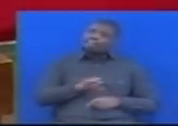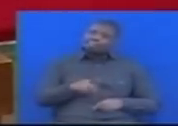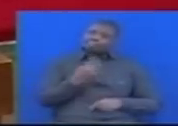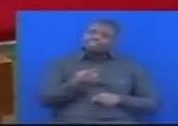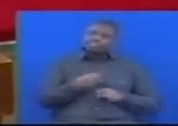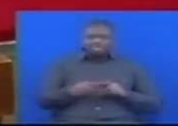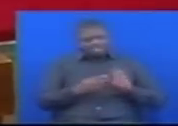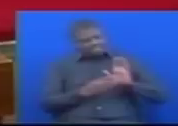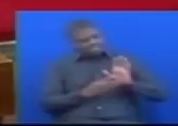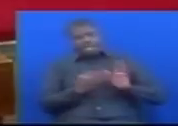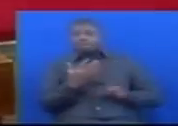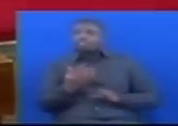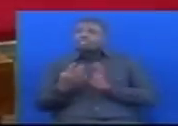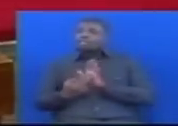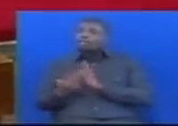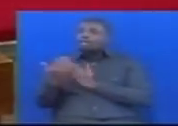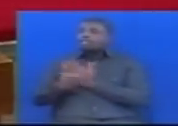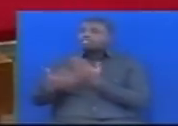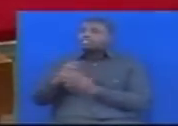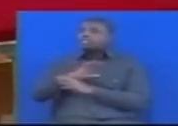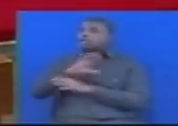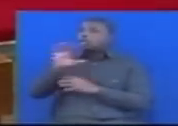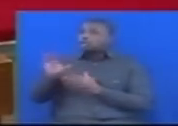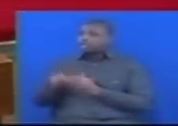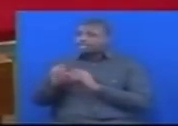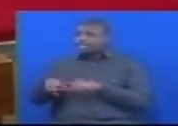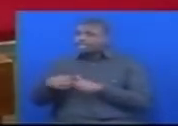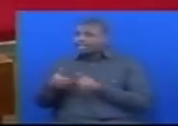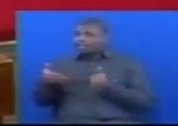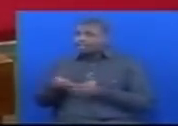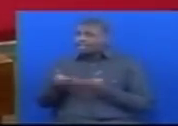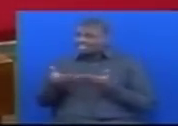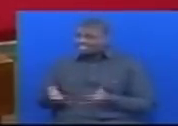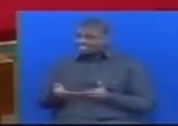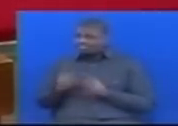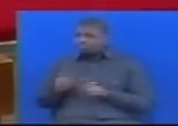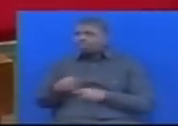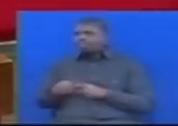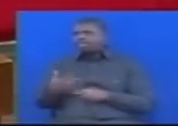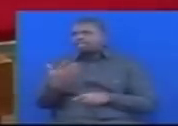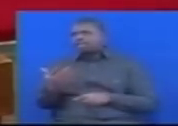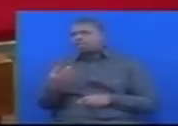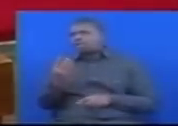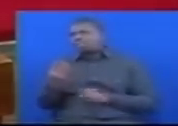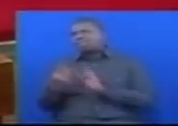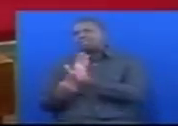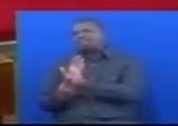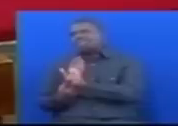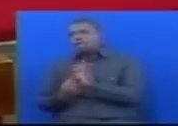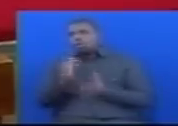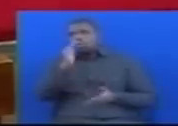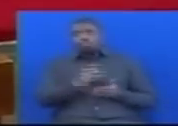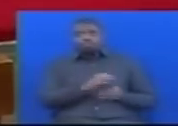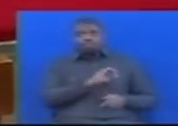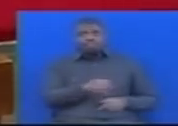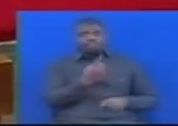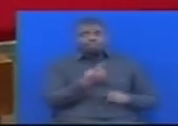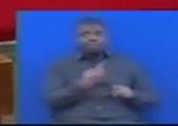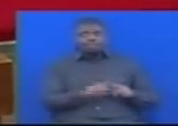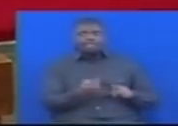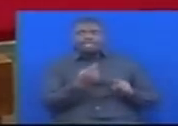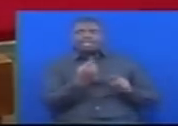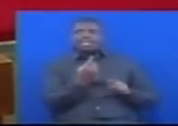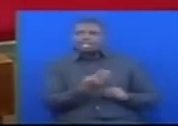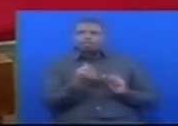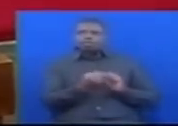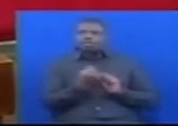nchi nzima. Lakini mpaka sasa tunao 1,546, na hivyo tuna upungufu wa 1,411.